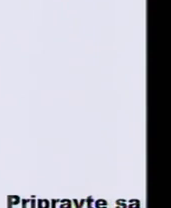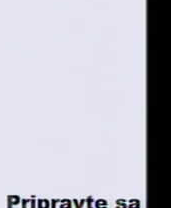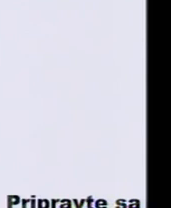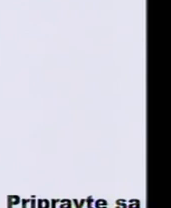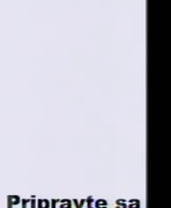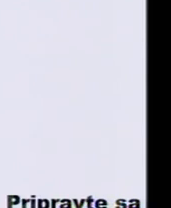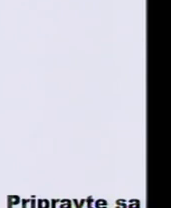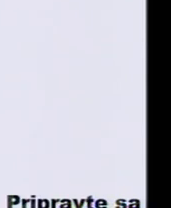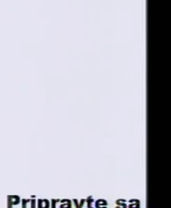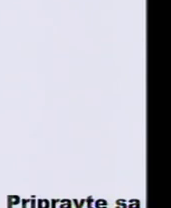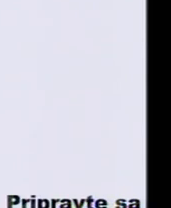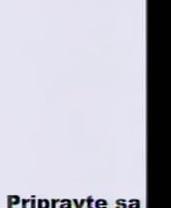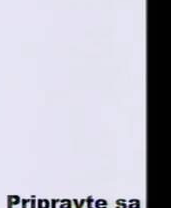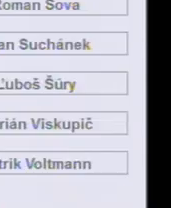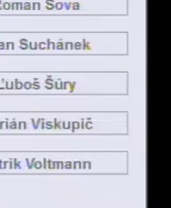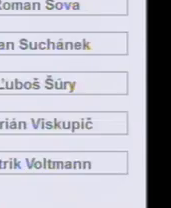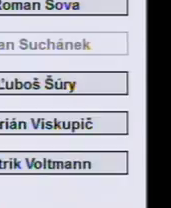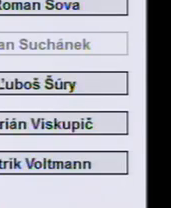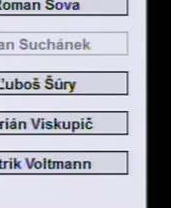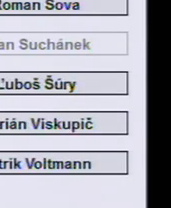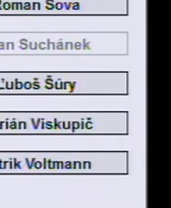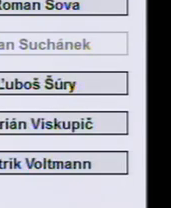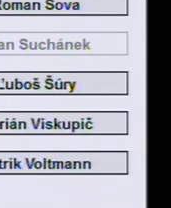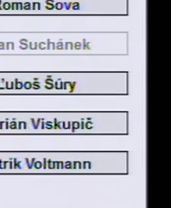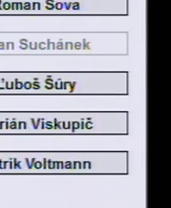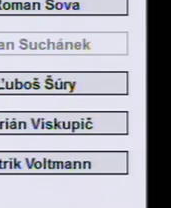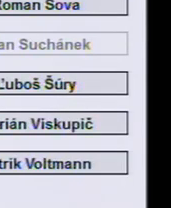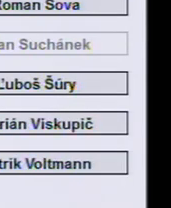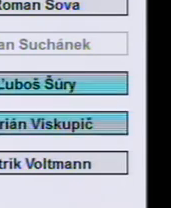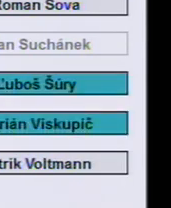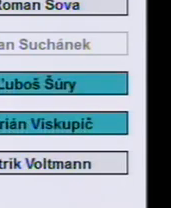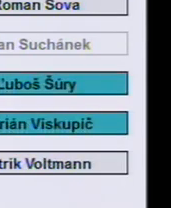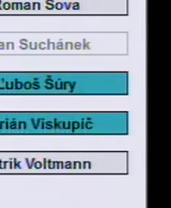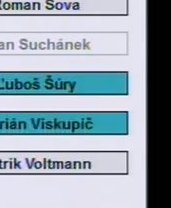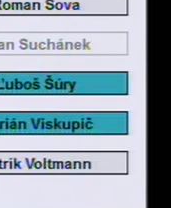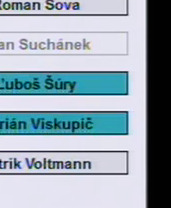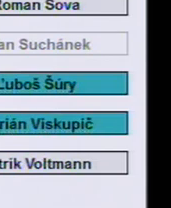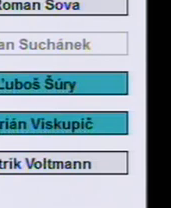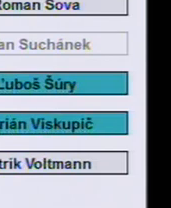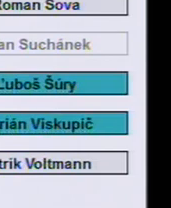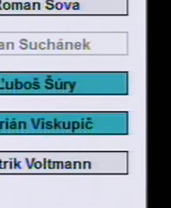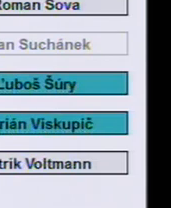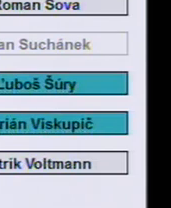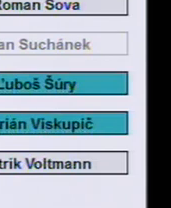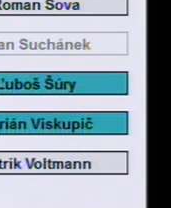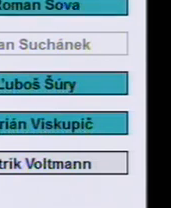páči, poprosím vás o hlasovanie v bode M a čaká nás ostatné v bode N.